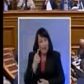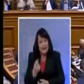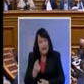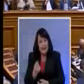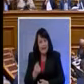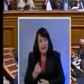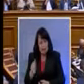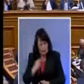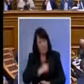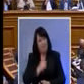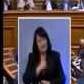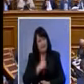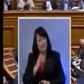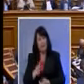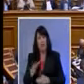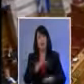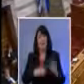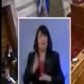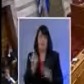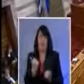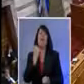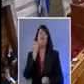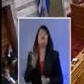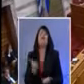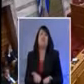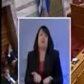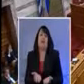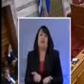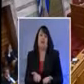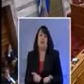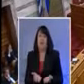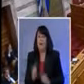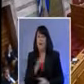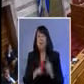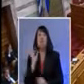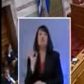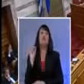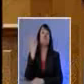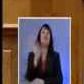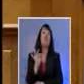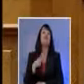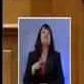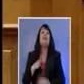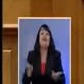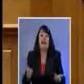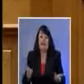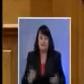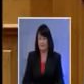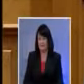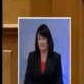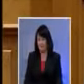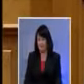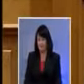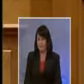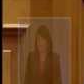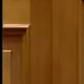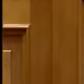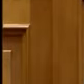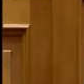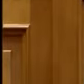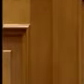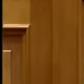χρόνια δεν είστε διαπλεκόμενοι. Ποιος είναι ο στόχος όμως, προσέξτε. Ο στόχος της Νέας Δημοκρατίας που κρύβεται πίσω αυτή